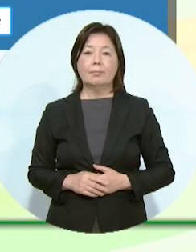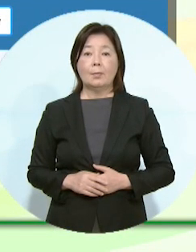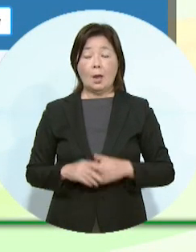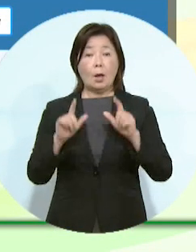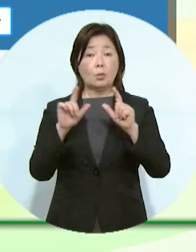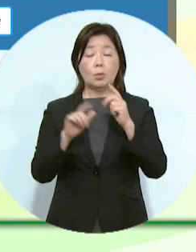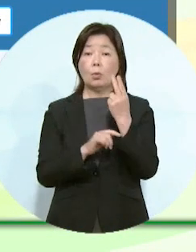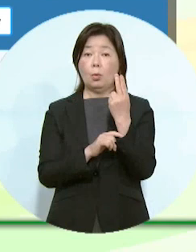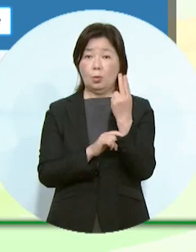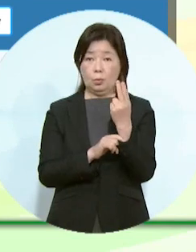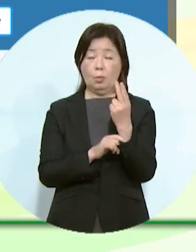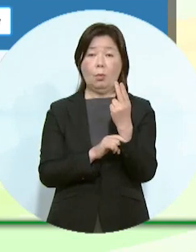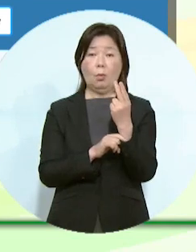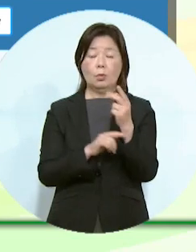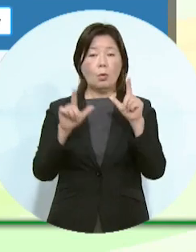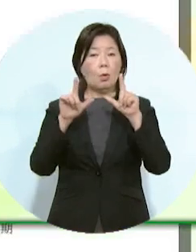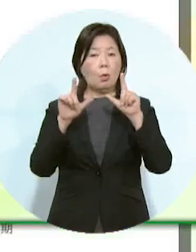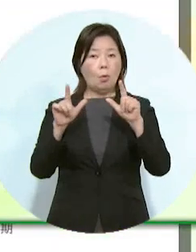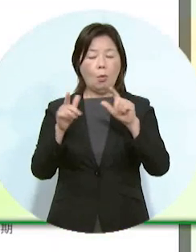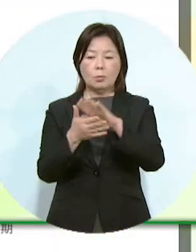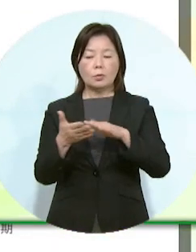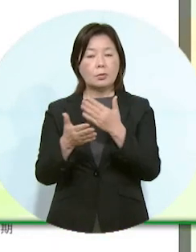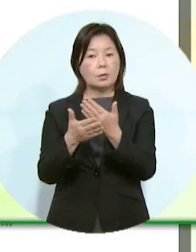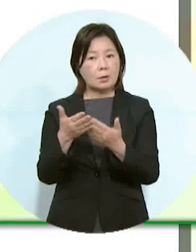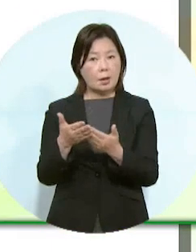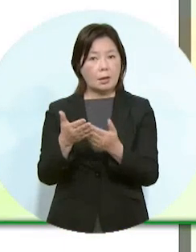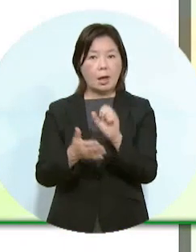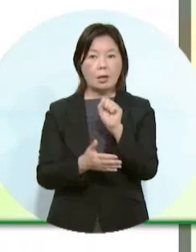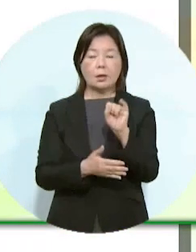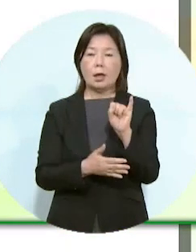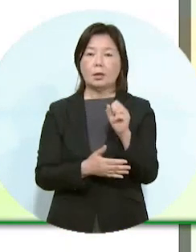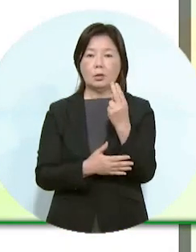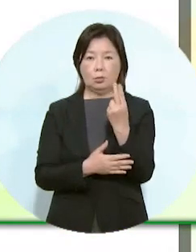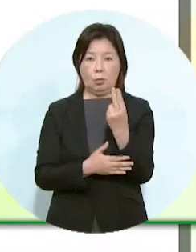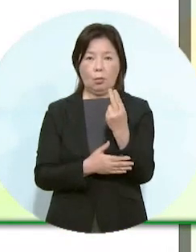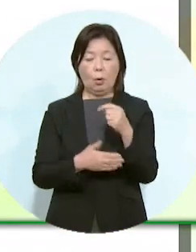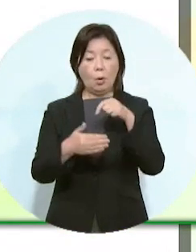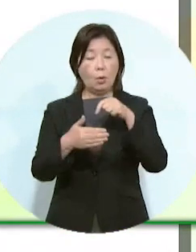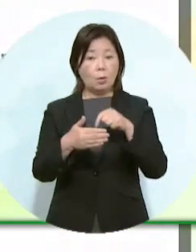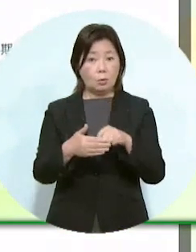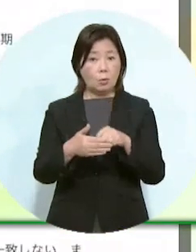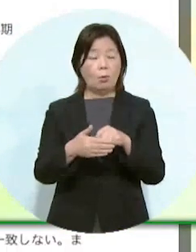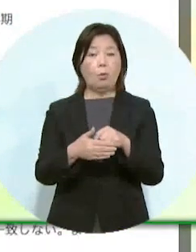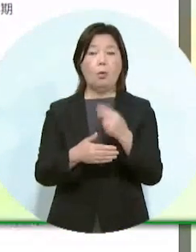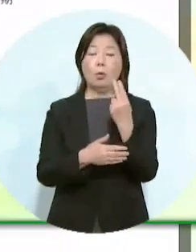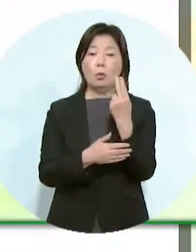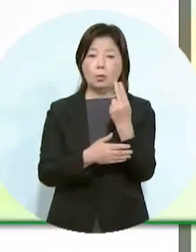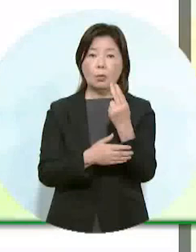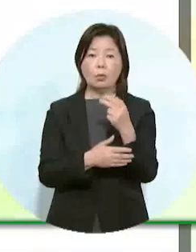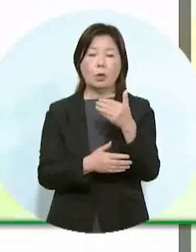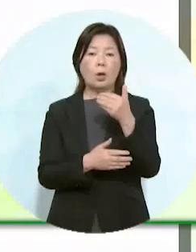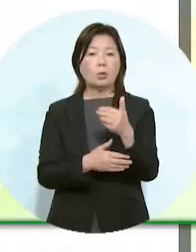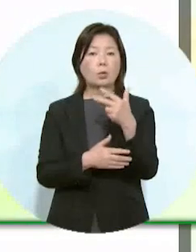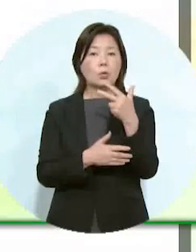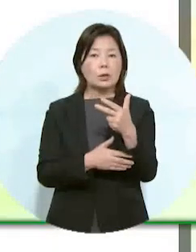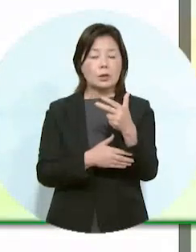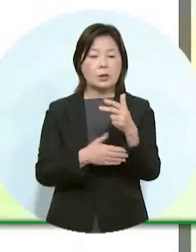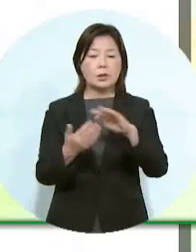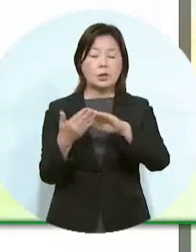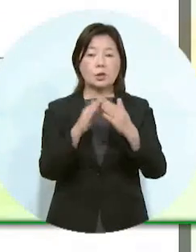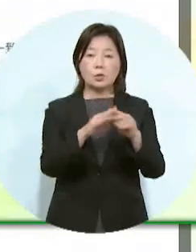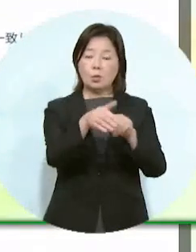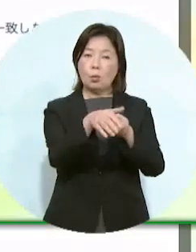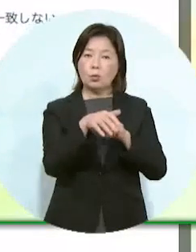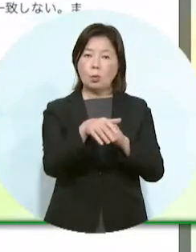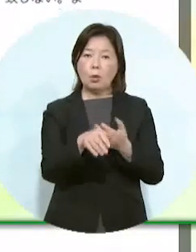東京都オープンデータカタログサイトは都や都内の区市町村が保有する二次利用